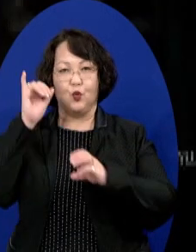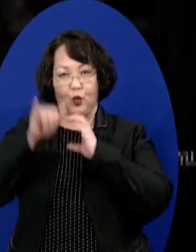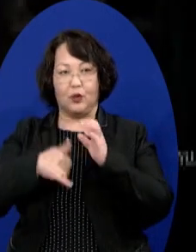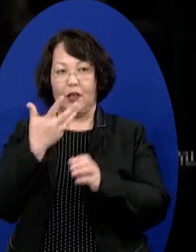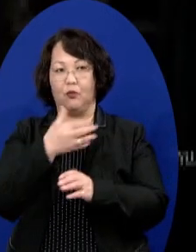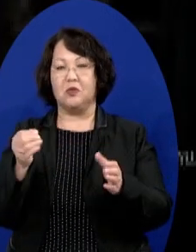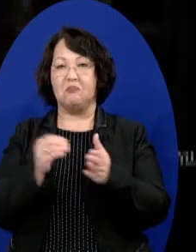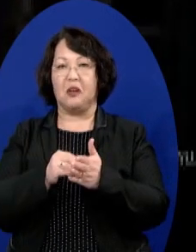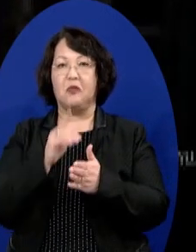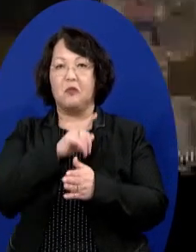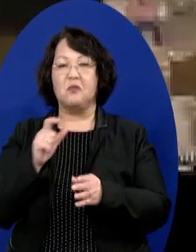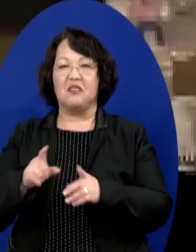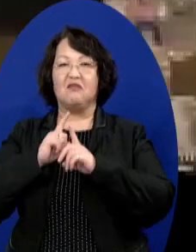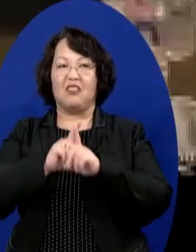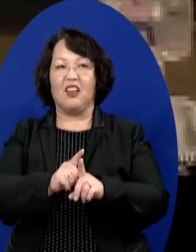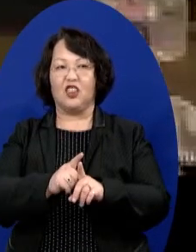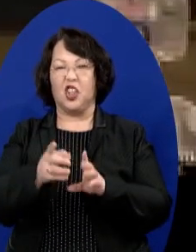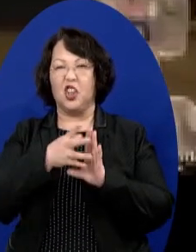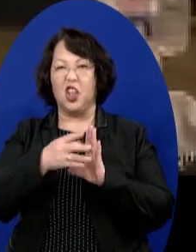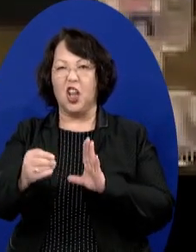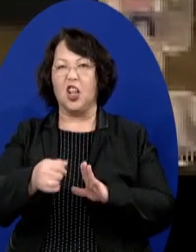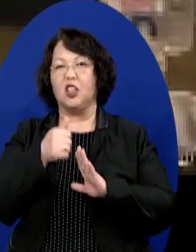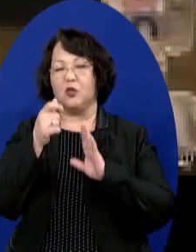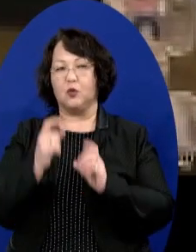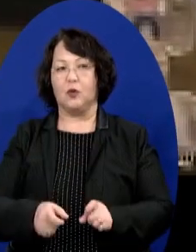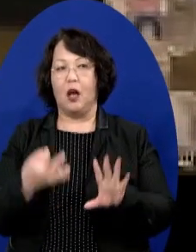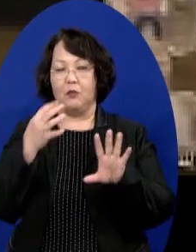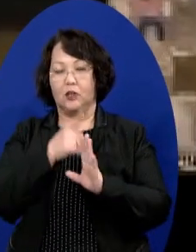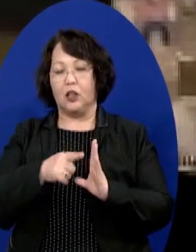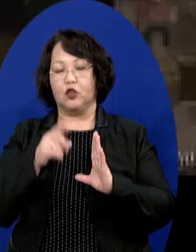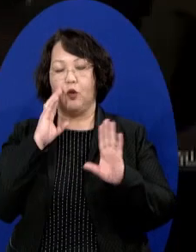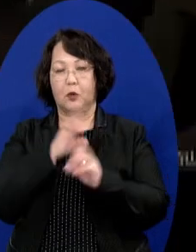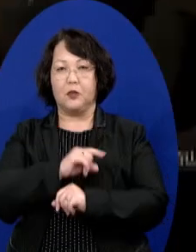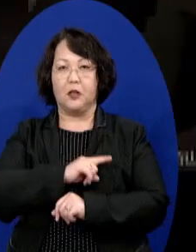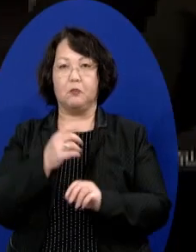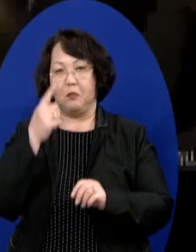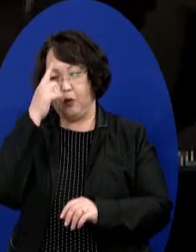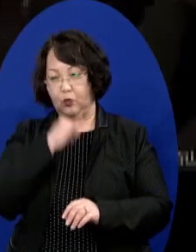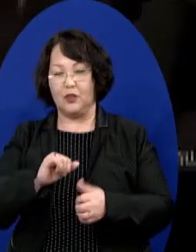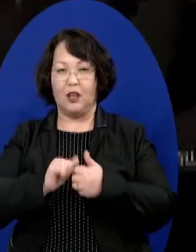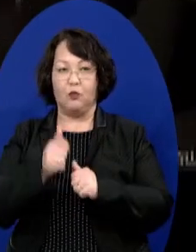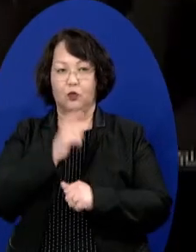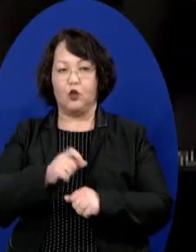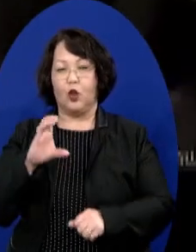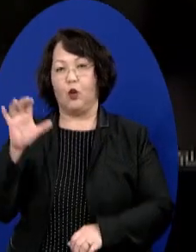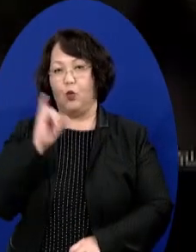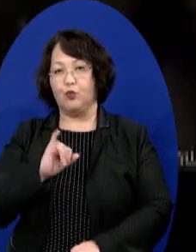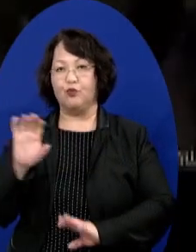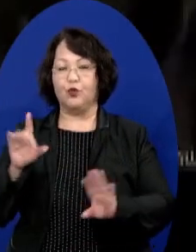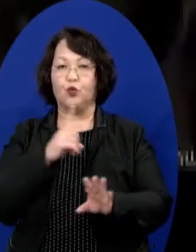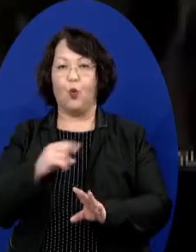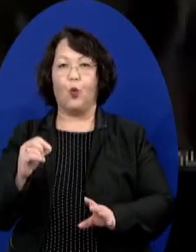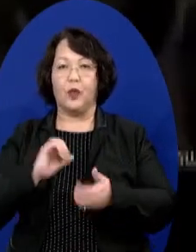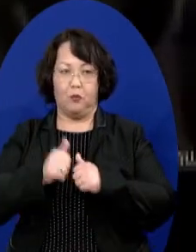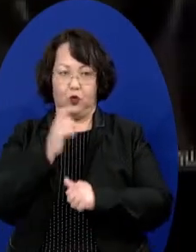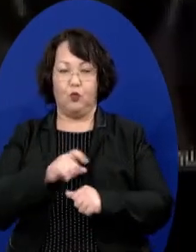мянган дагагчтай инфлюенсер юм. 8 сард болох тэмцээнд манай улсын тамирчдаас гадна бүгд найрамдах солонгос улсын 100 гаруй тамирчид